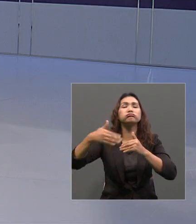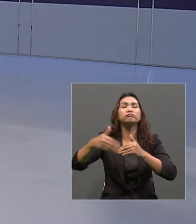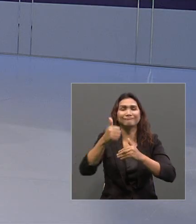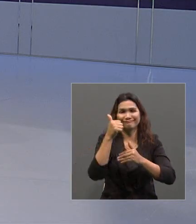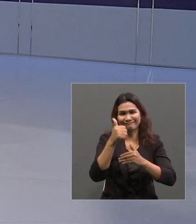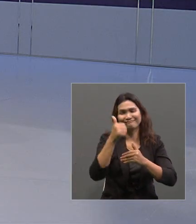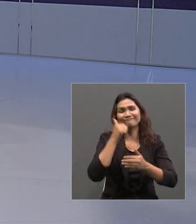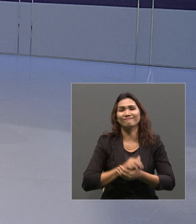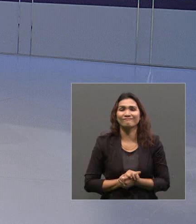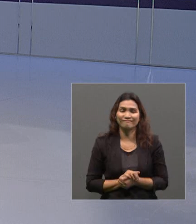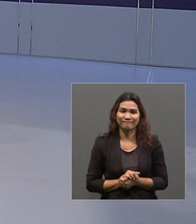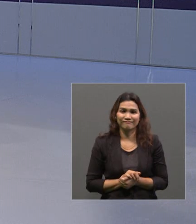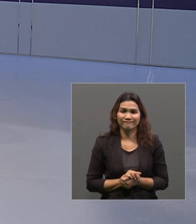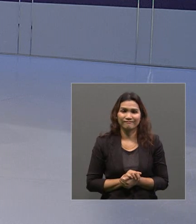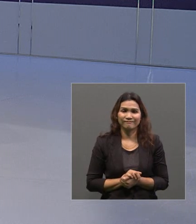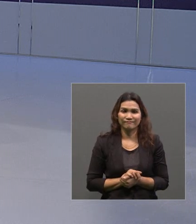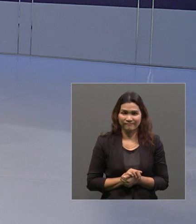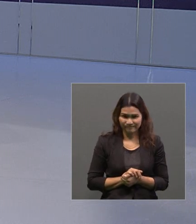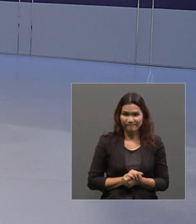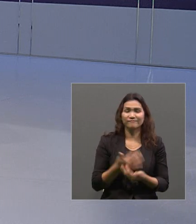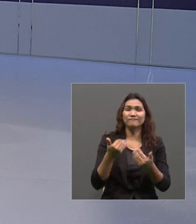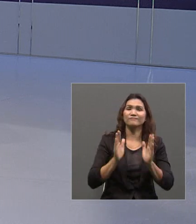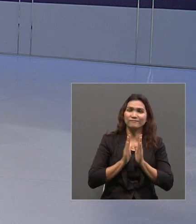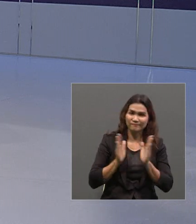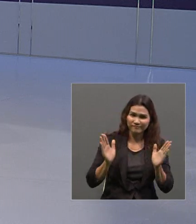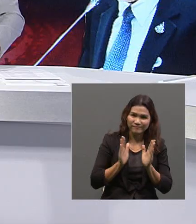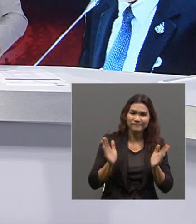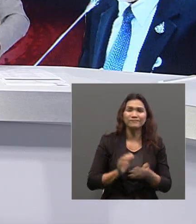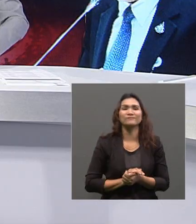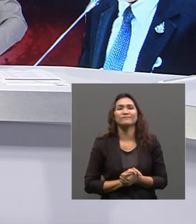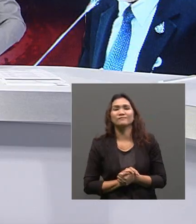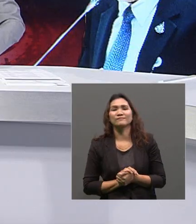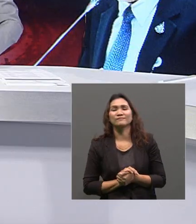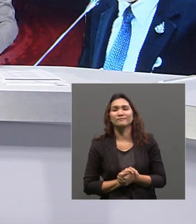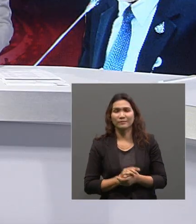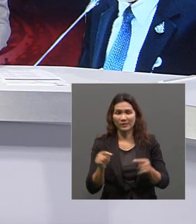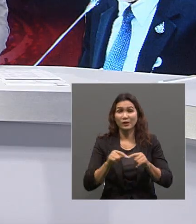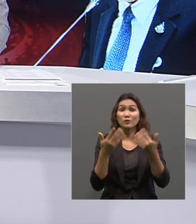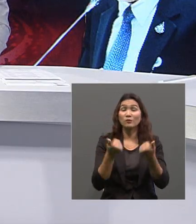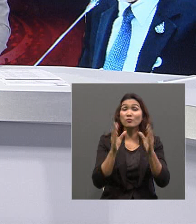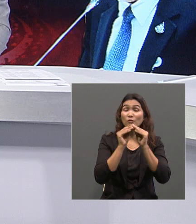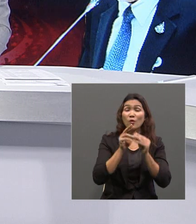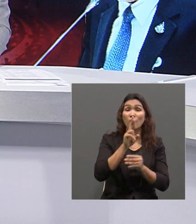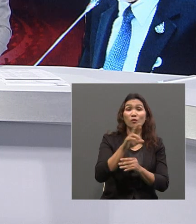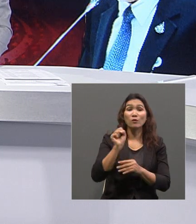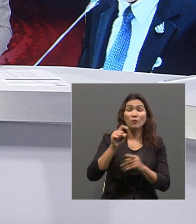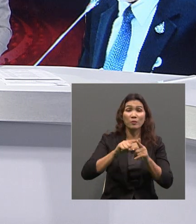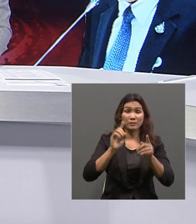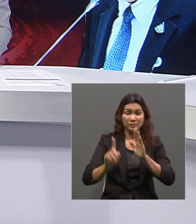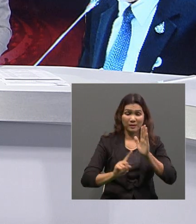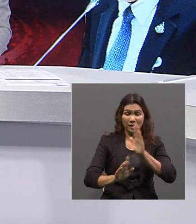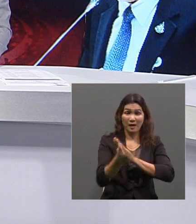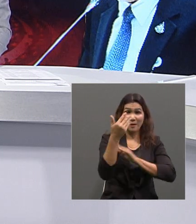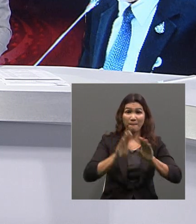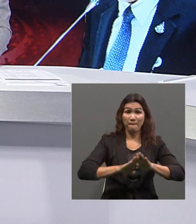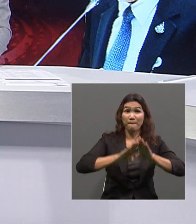ศักดิ์คุณปัทมาพรคะ ค่ะขอบคุณค่ะคุณพัชราพรมลโสรายงานสดมาจากอาคารรัฐสภาถ้าพูดถึงภาพรวมตั้งแต่เปิดประชุม